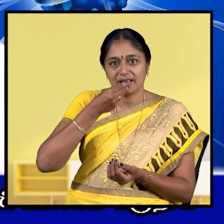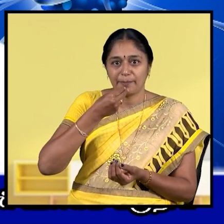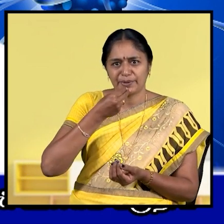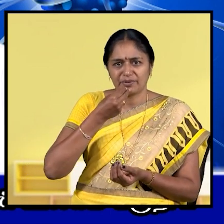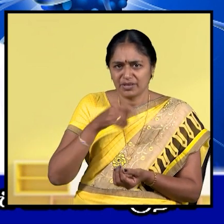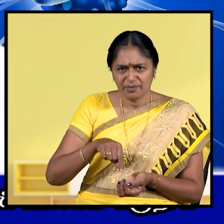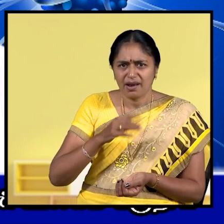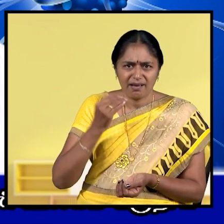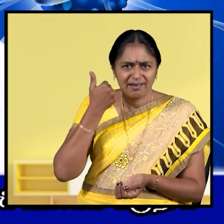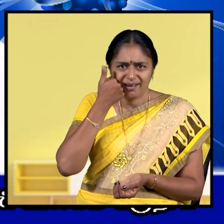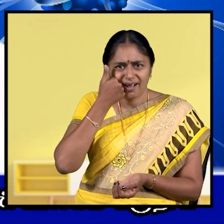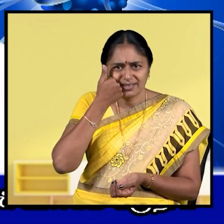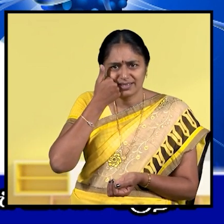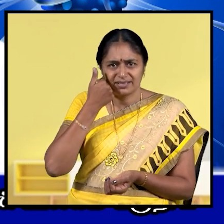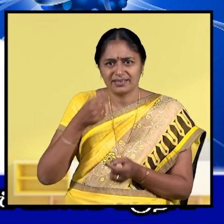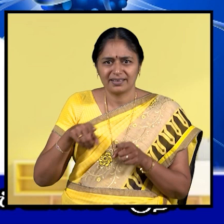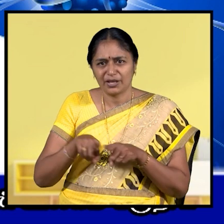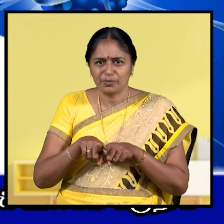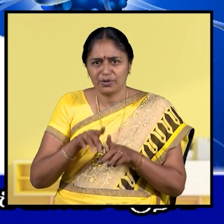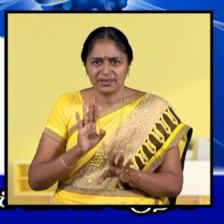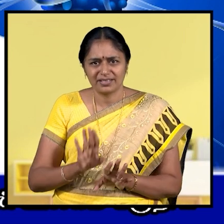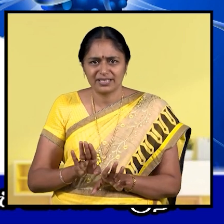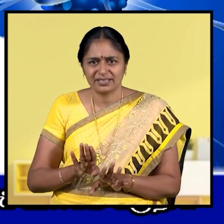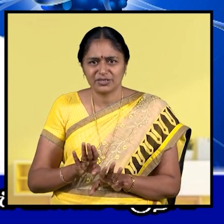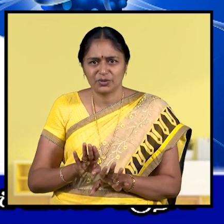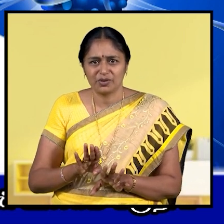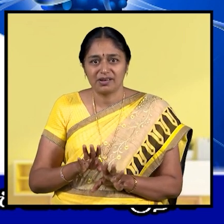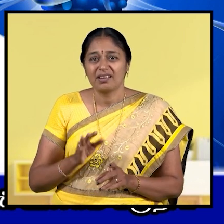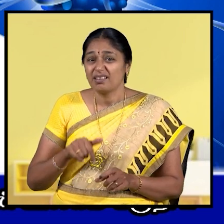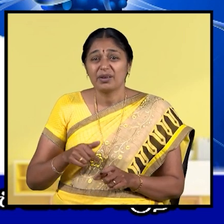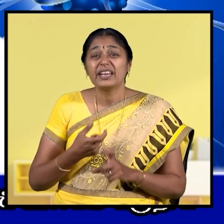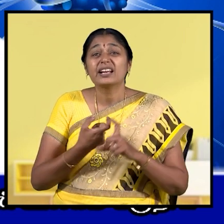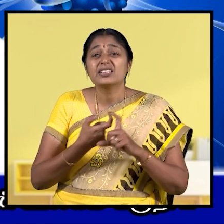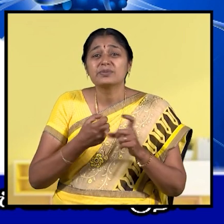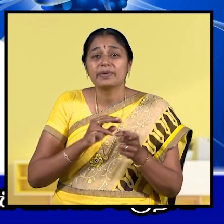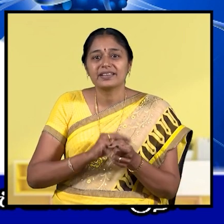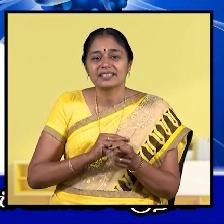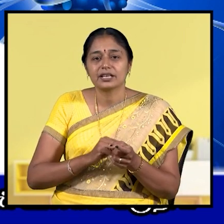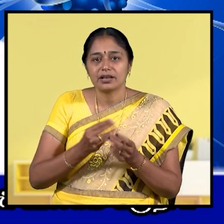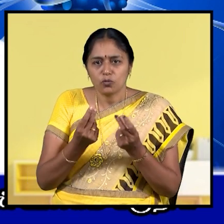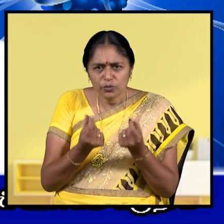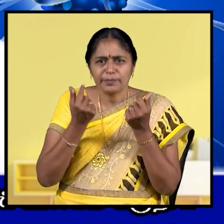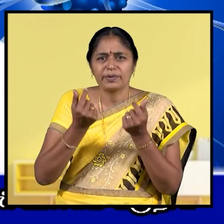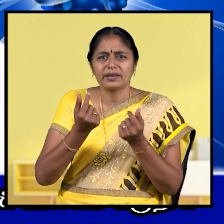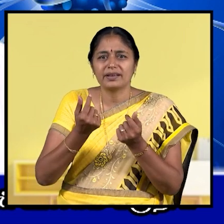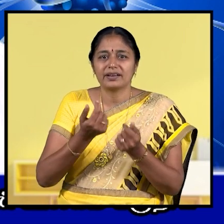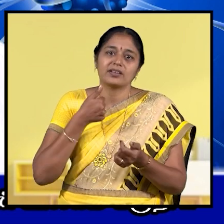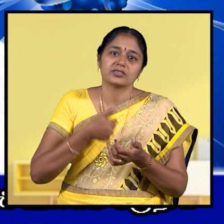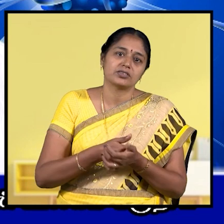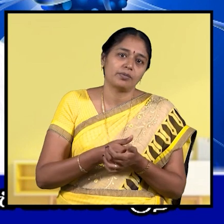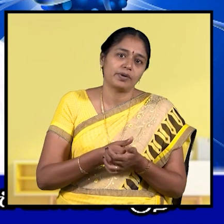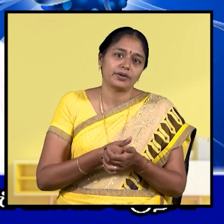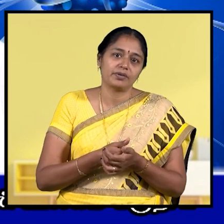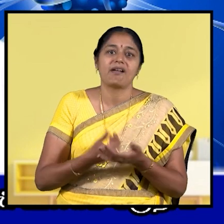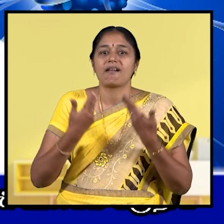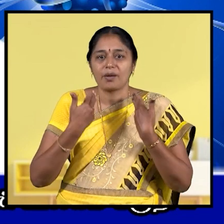இருக்கக்கூடிய வேதியியல் சம்மந்தப்பட்ட பொருள்லேருந்து தயாரிக்கக்கூடிய ஒரு மெடிசன். இதில் ஆங்கில மருத்துவம் என்ன பண்ணுதுனாக்க, உடனடியாக நோயை வந்து கட்டுப்படுத்துகிறோம். ஆனால் அந்த